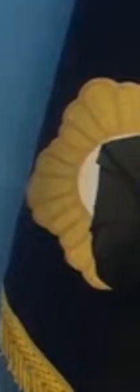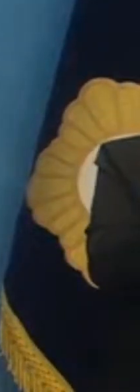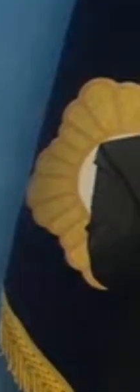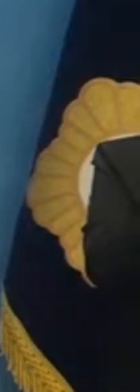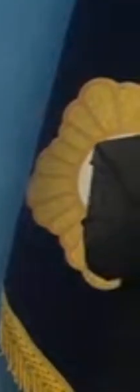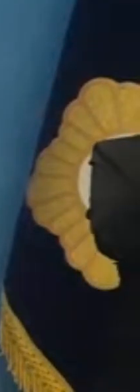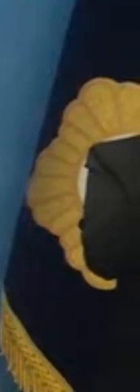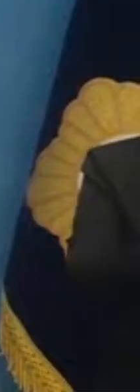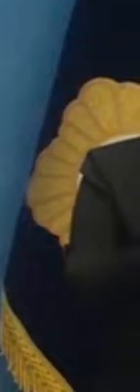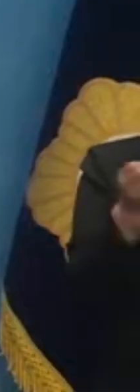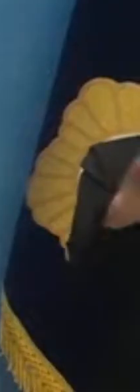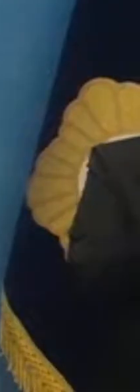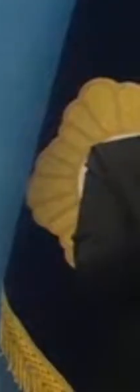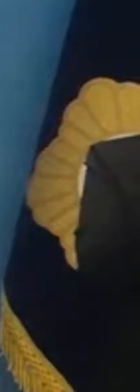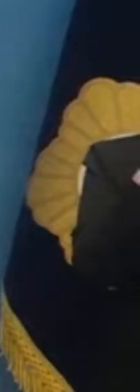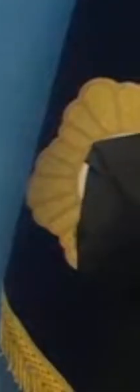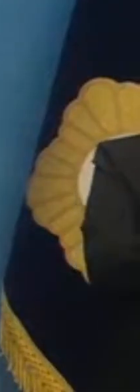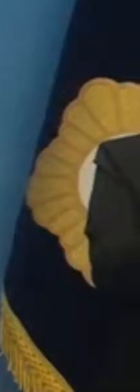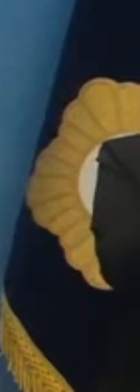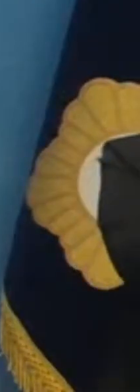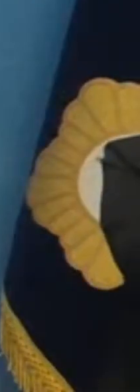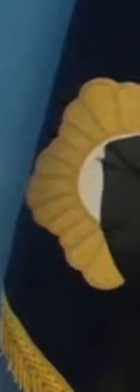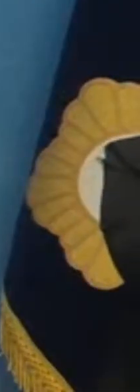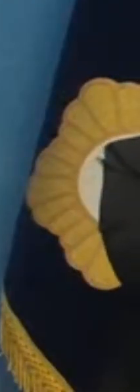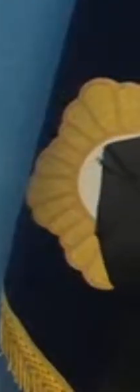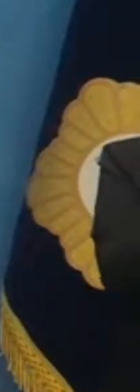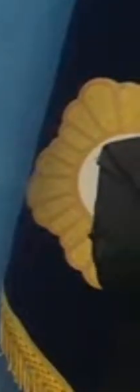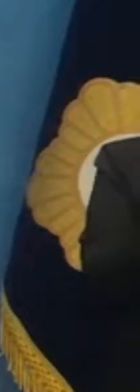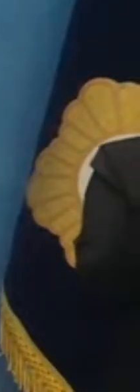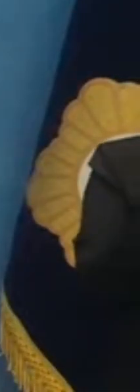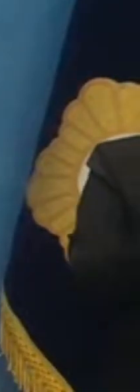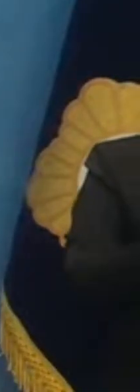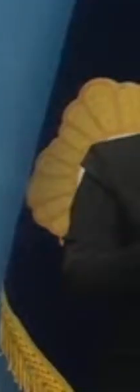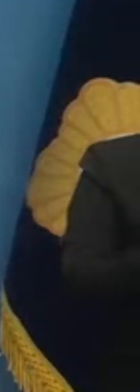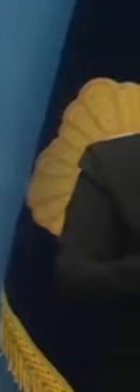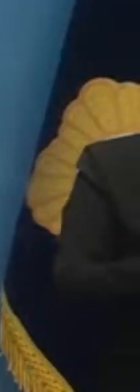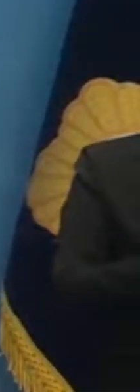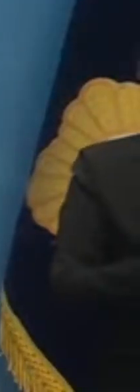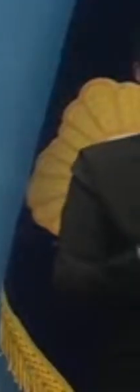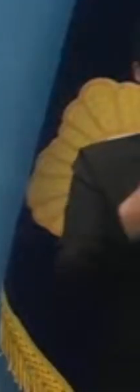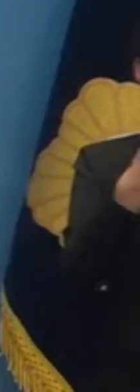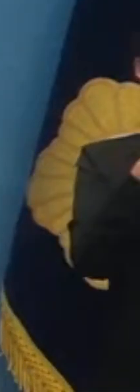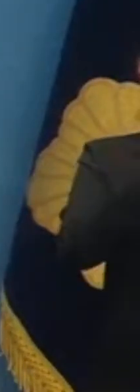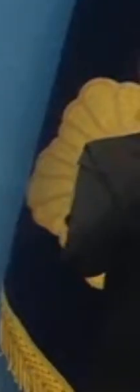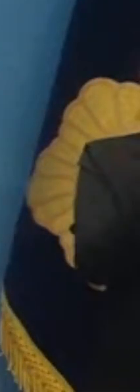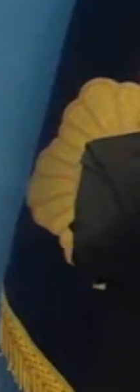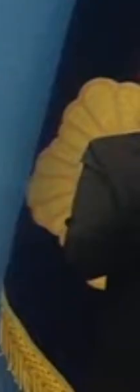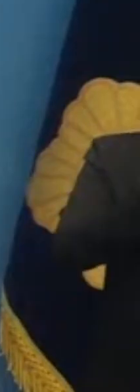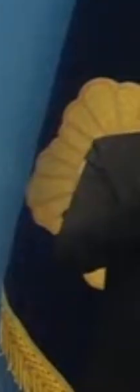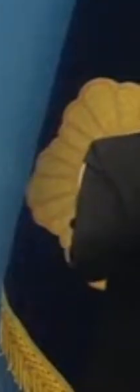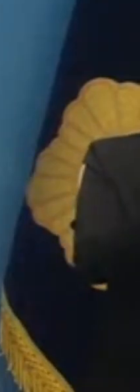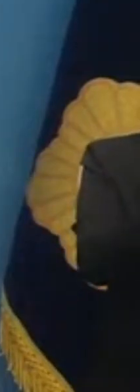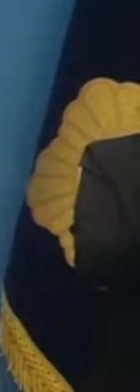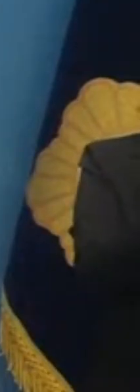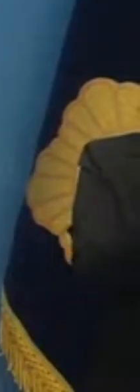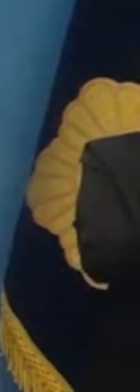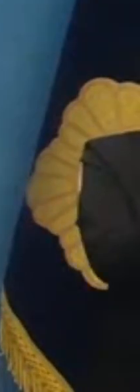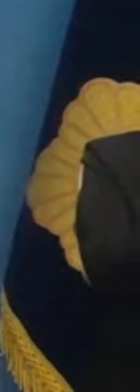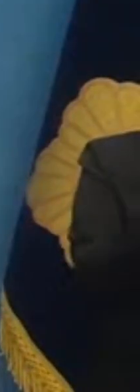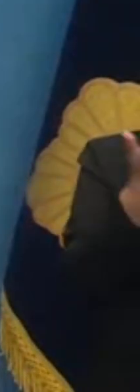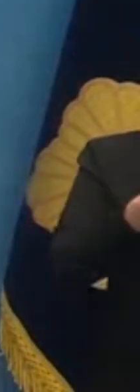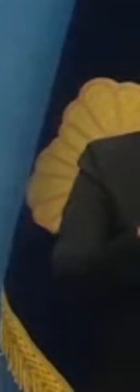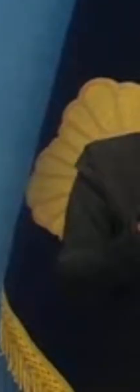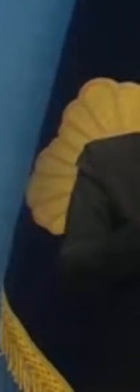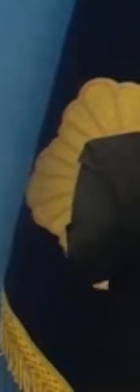대한 의지를 밝히라고 하더니 막상 이재명 후보가 구체적인 개헌안에 대해 발표하자 영구